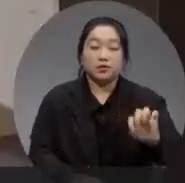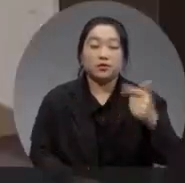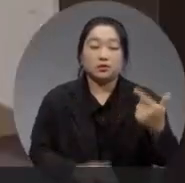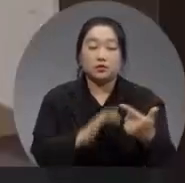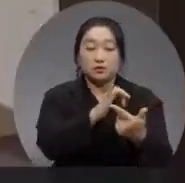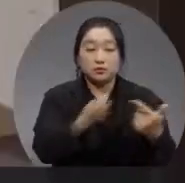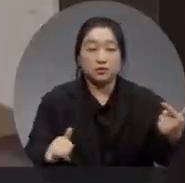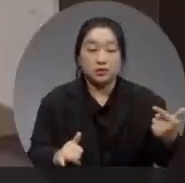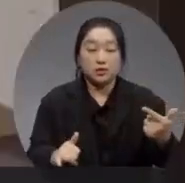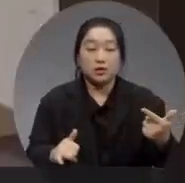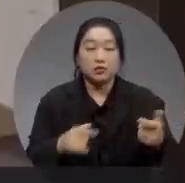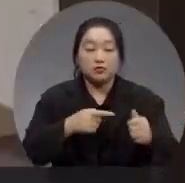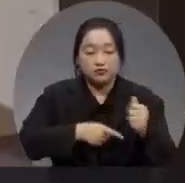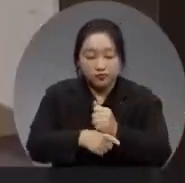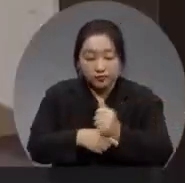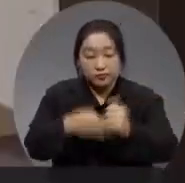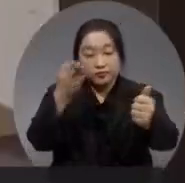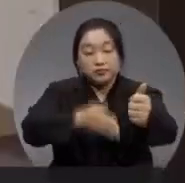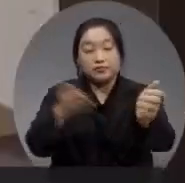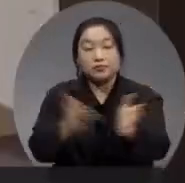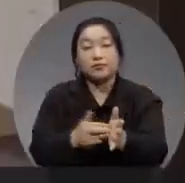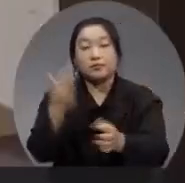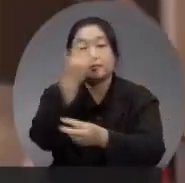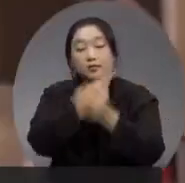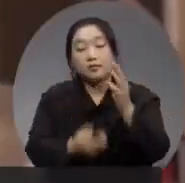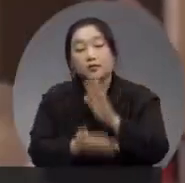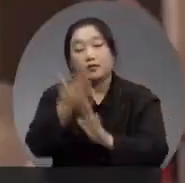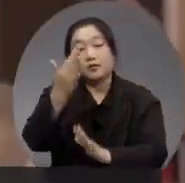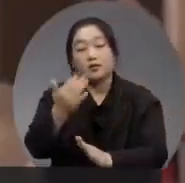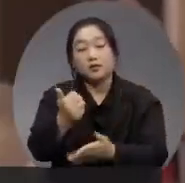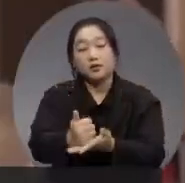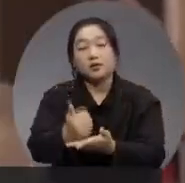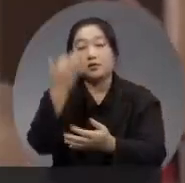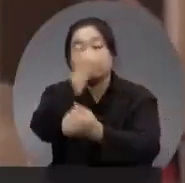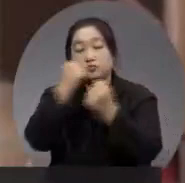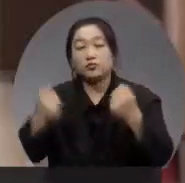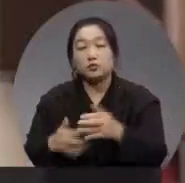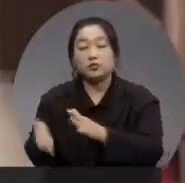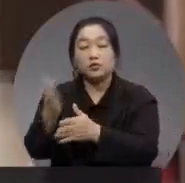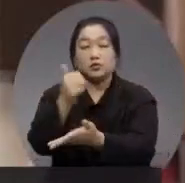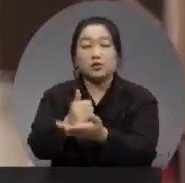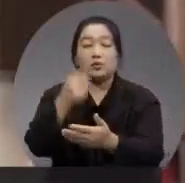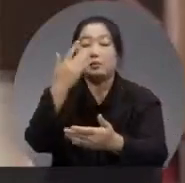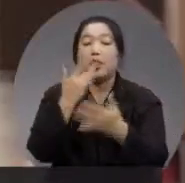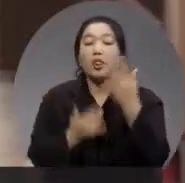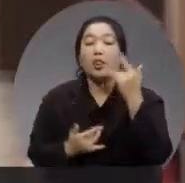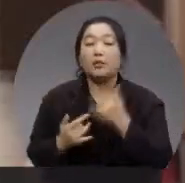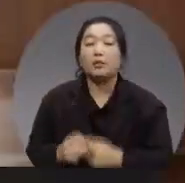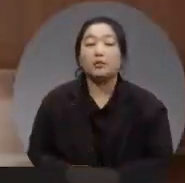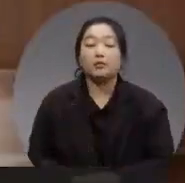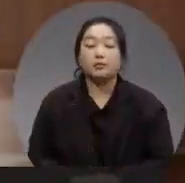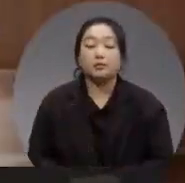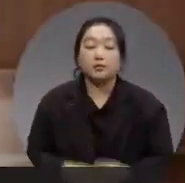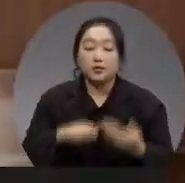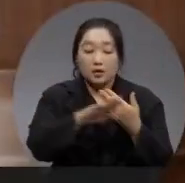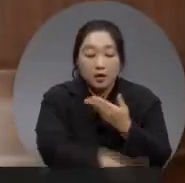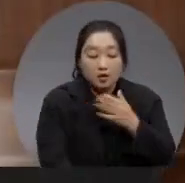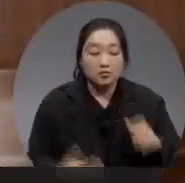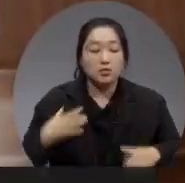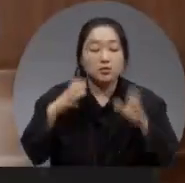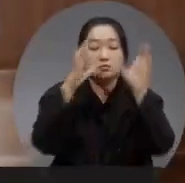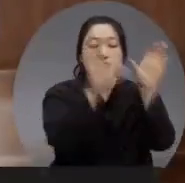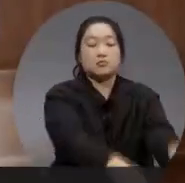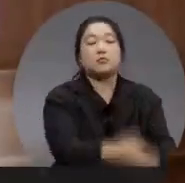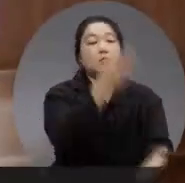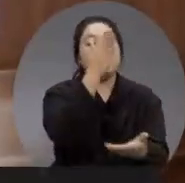수사의지만 청주 시장은 빠졌습니다 공무원 노조는 국회에서 기자 회견을 열어 하위직에 책임을 미루지 말고